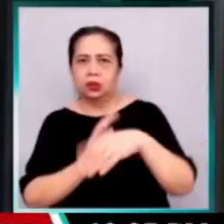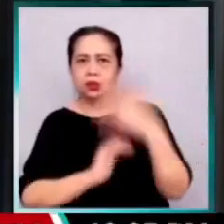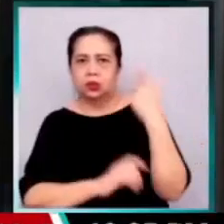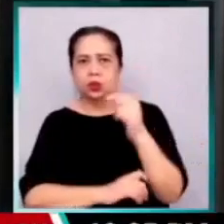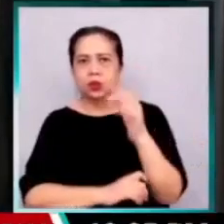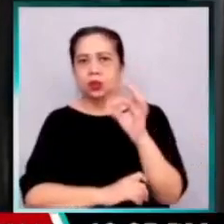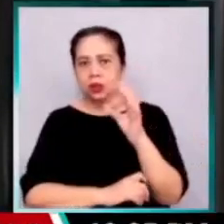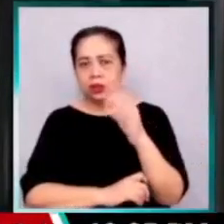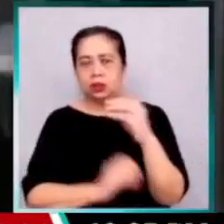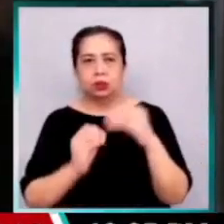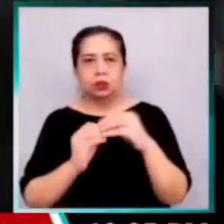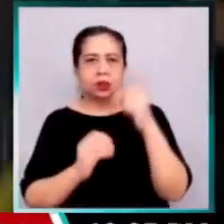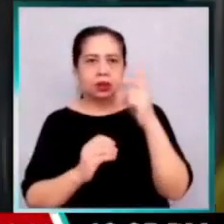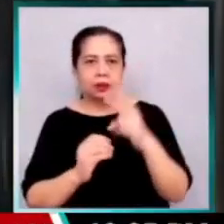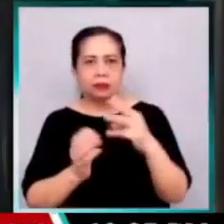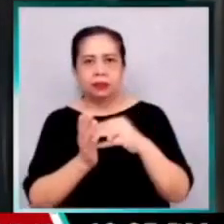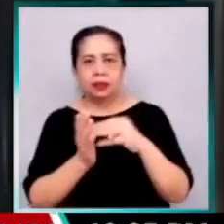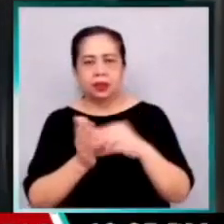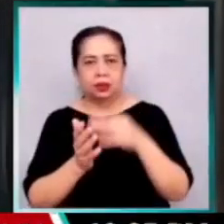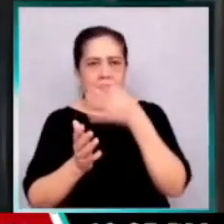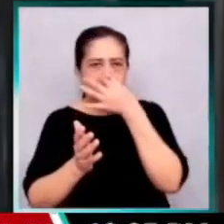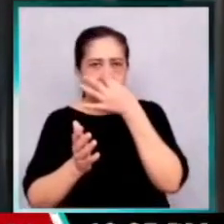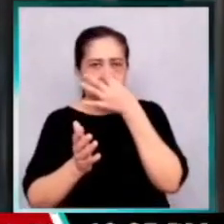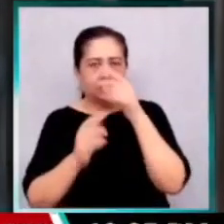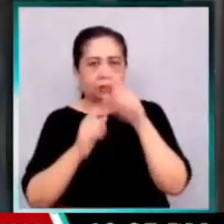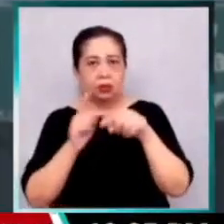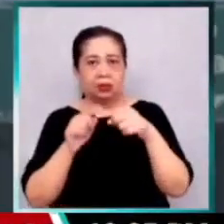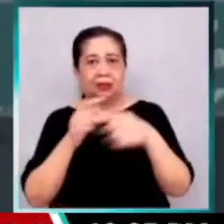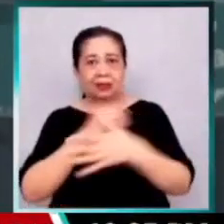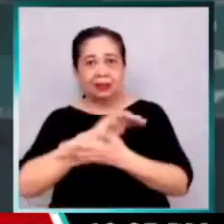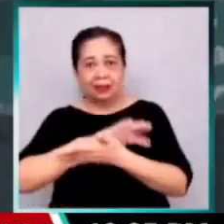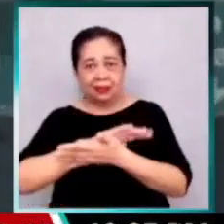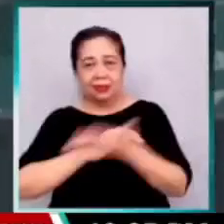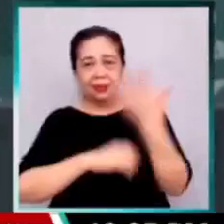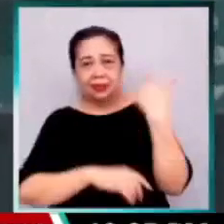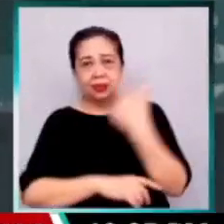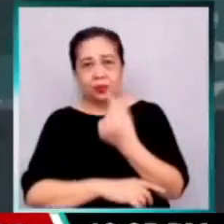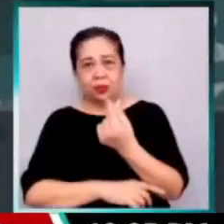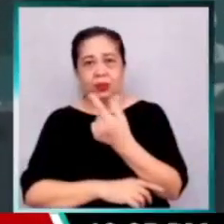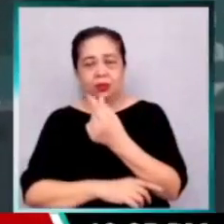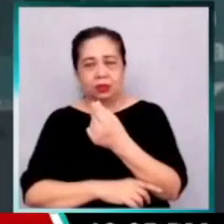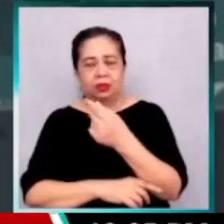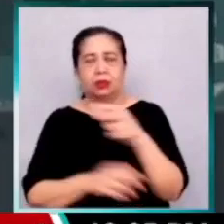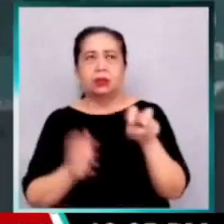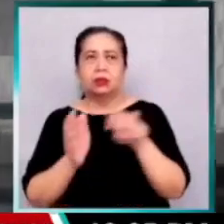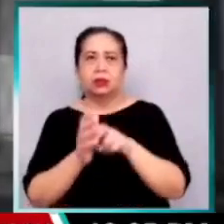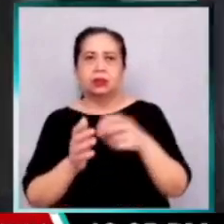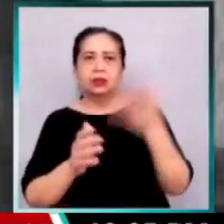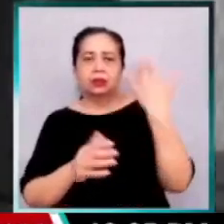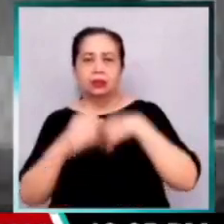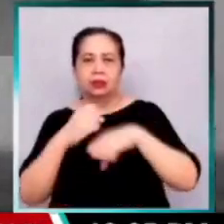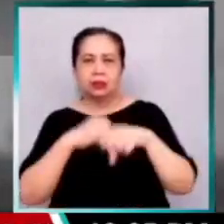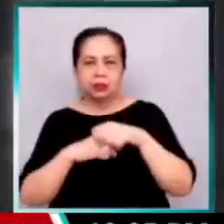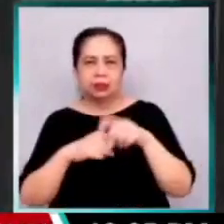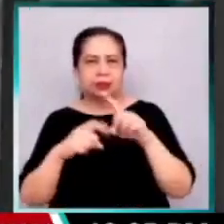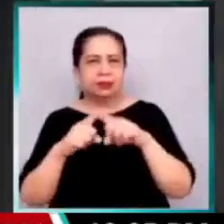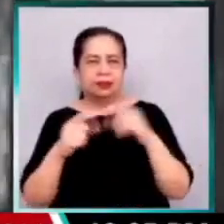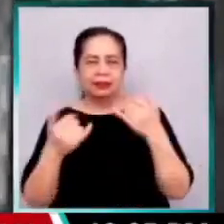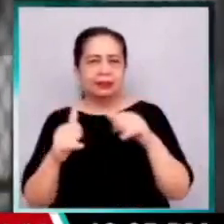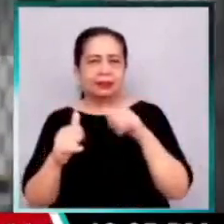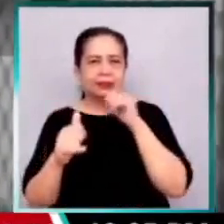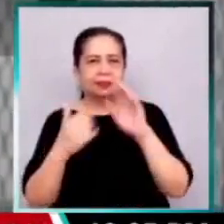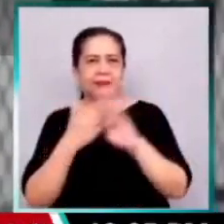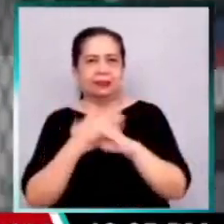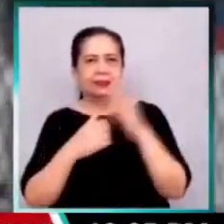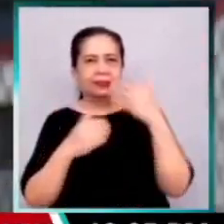mahigit kalahating milyong piso na lang ng mag-pandemic noong 2020. Tumaas naman yan noong nakaraang taon pero di pa rin bumabalik sa